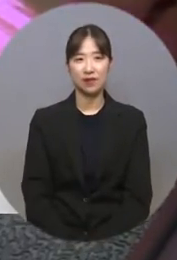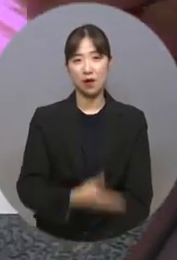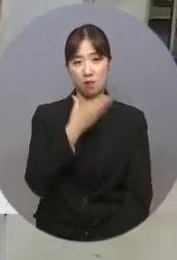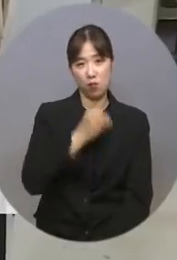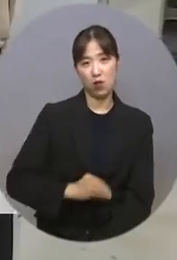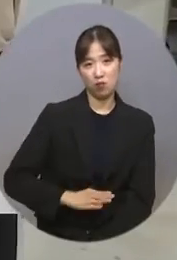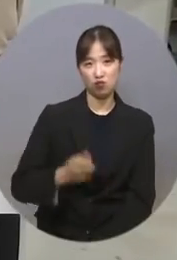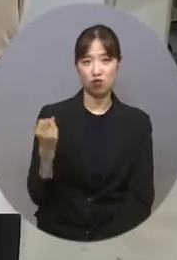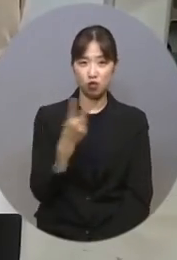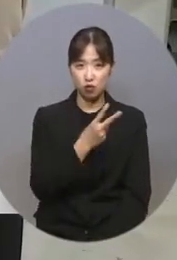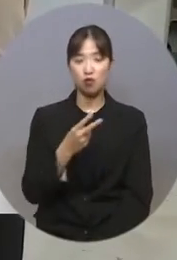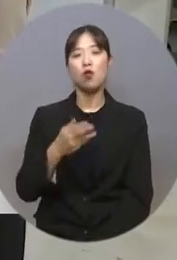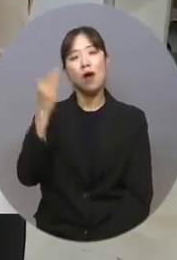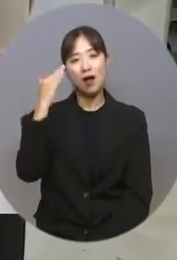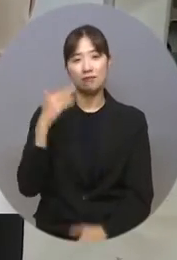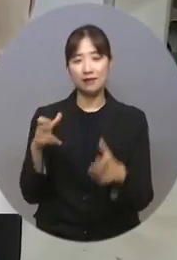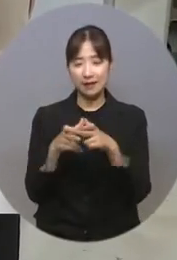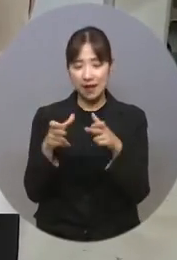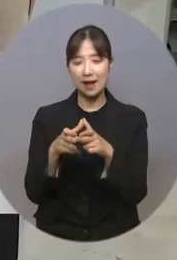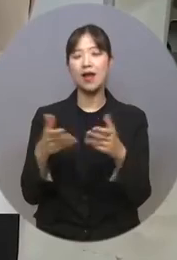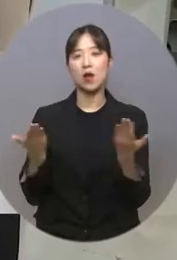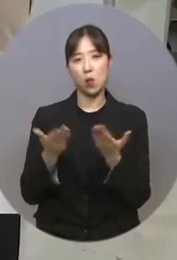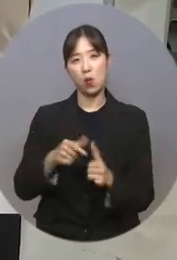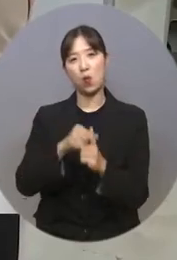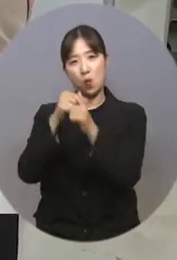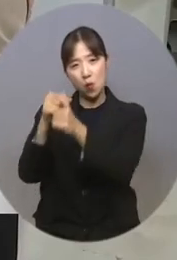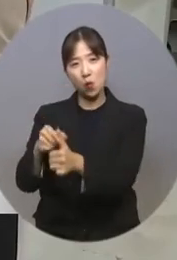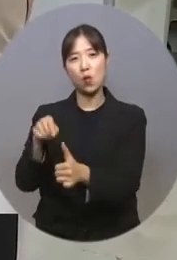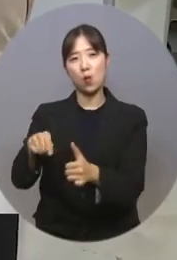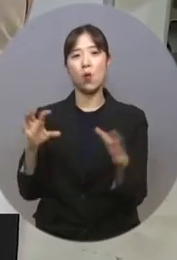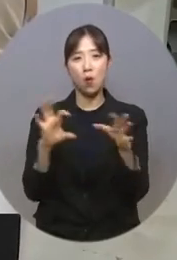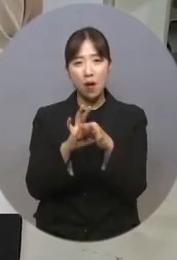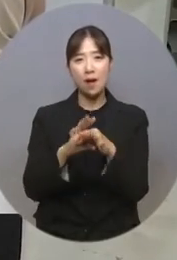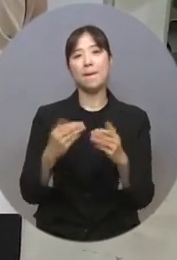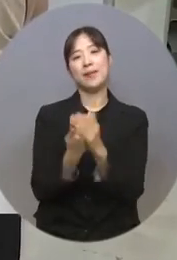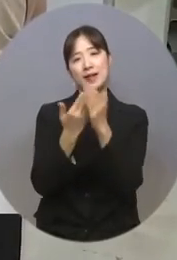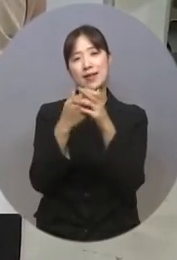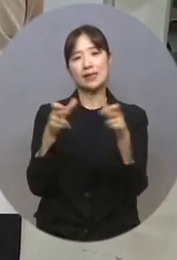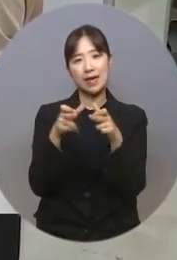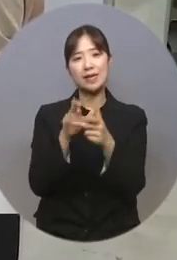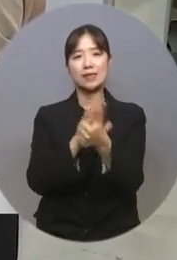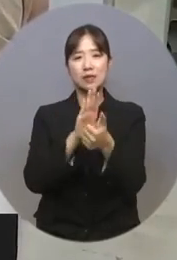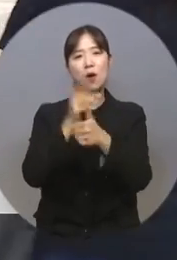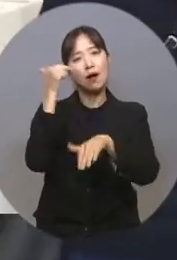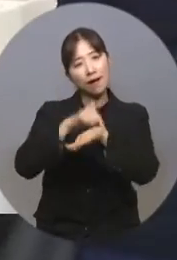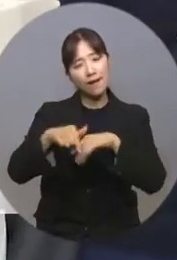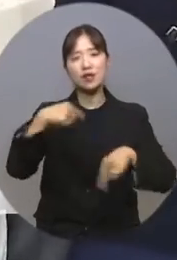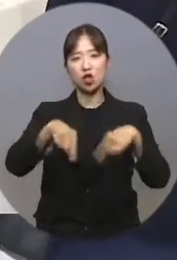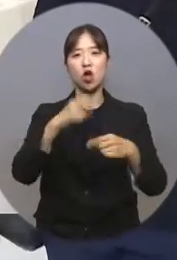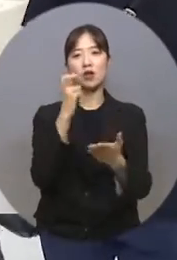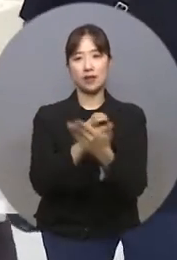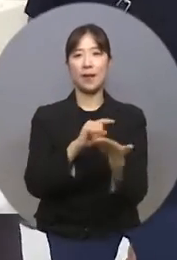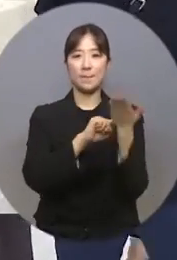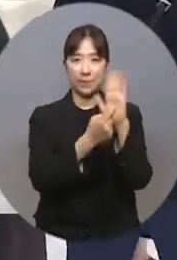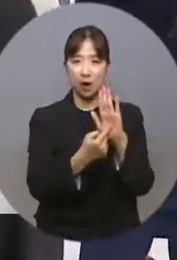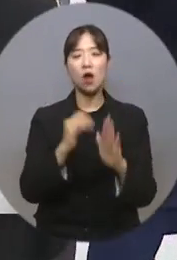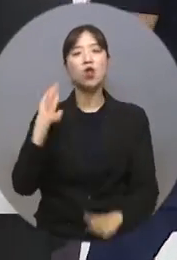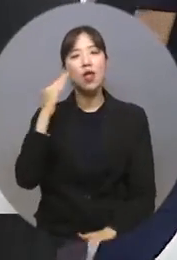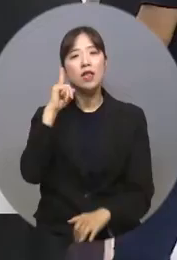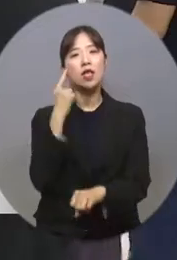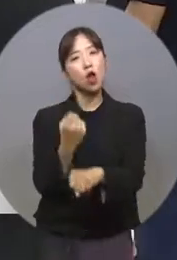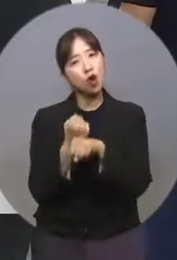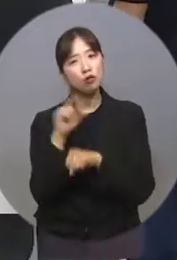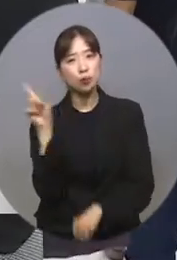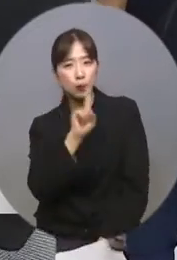보건복지부와 한국장애인 고용공단의 발달장애인 지원 계획에 대한 정책 발표와 함께 최신 연구 동향 발표가